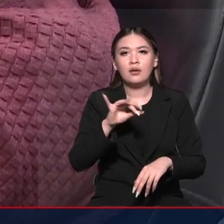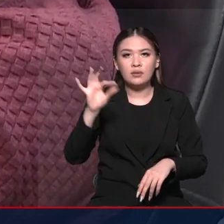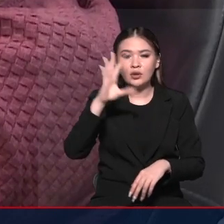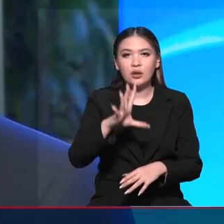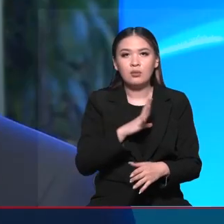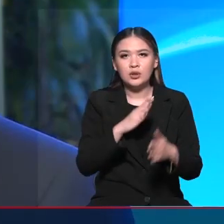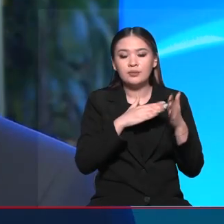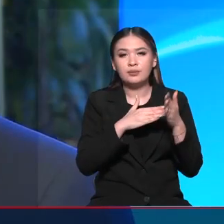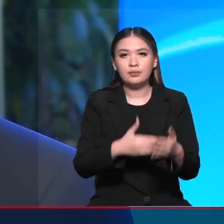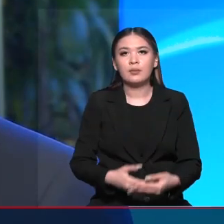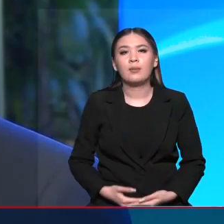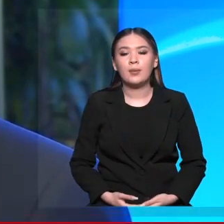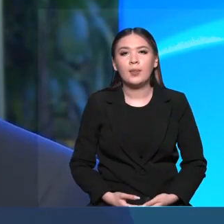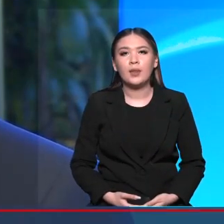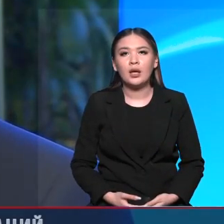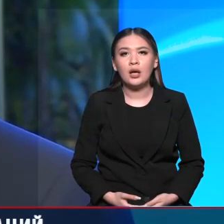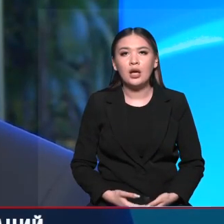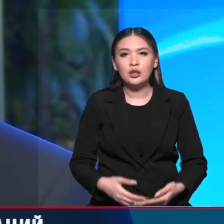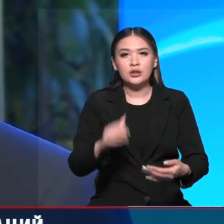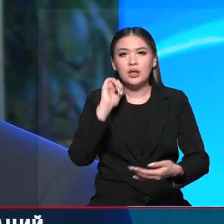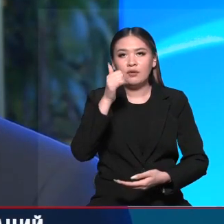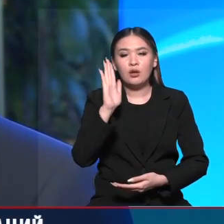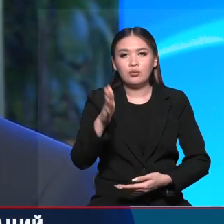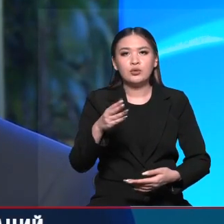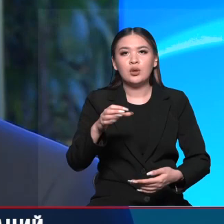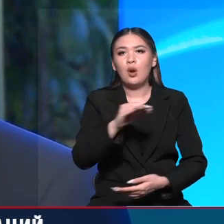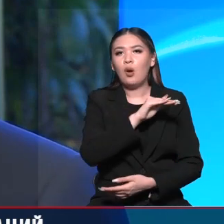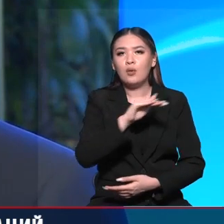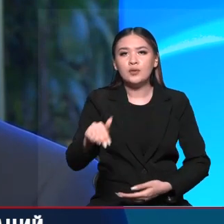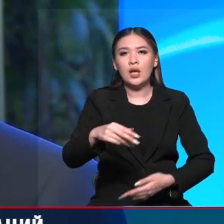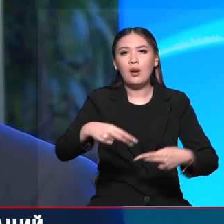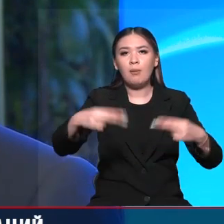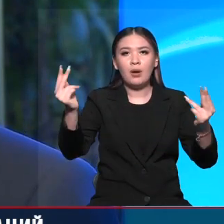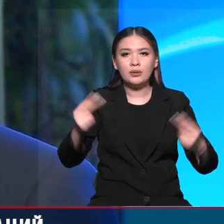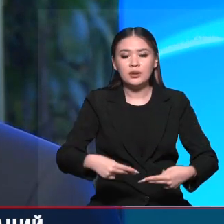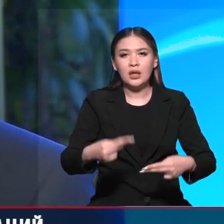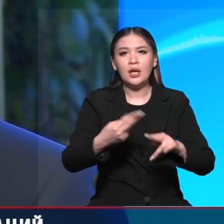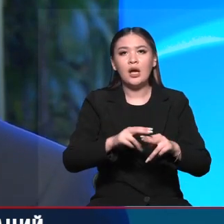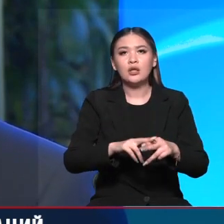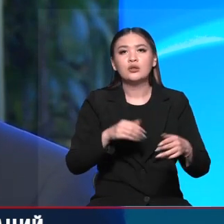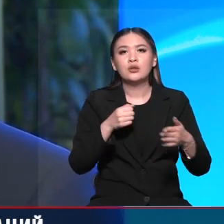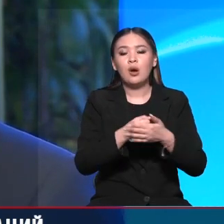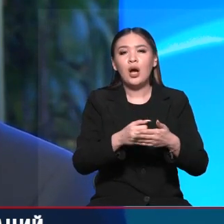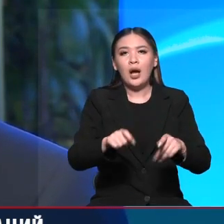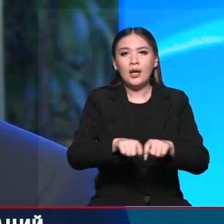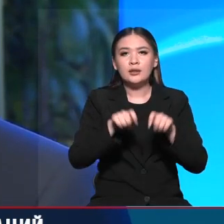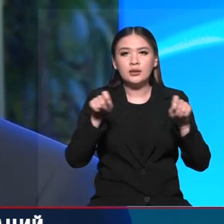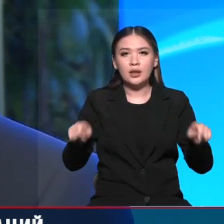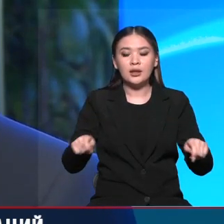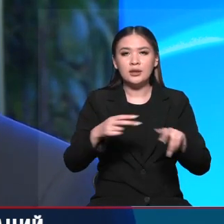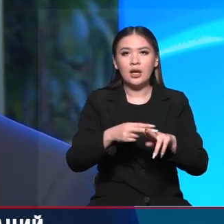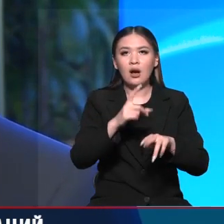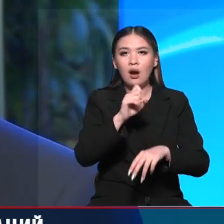долине. У нас завтра будет тоже официальное подписание по открытию инновационного